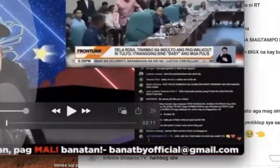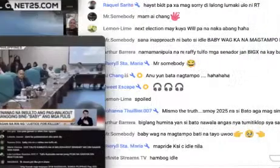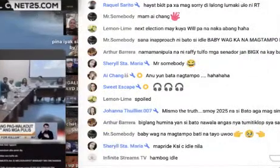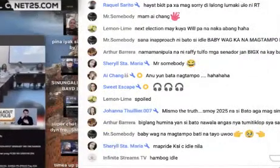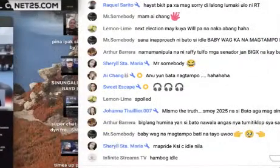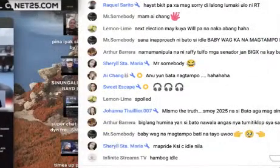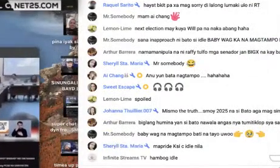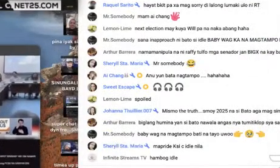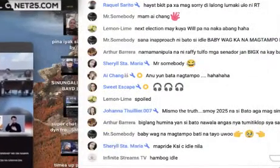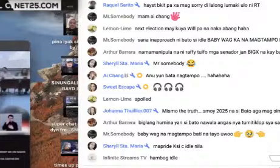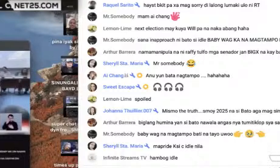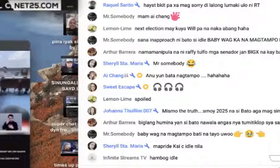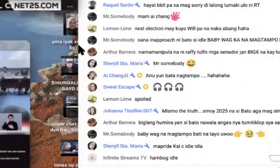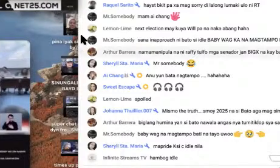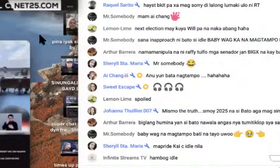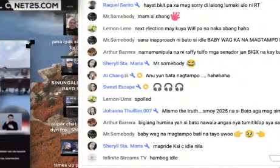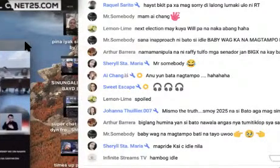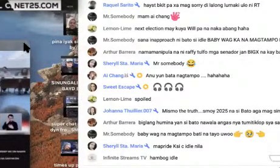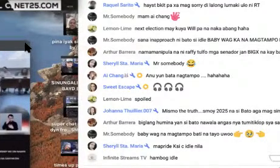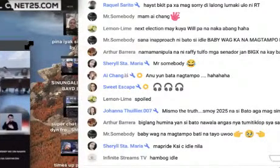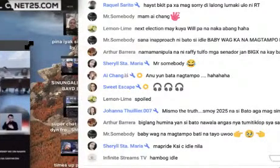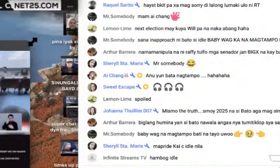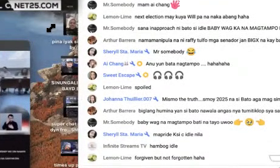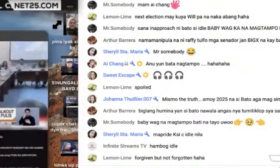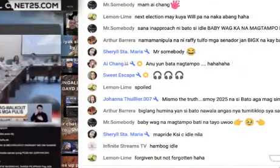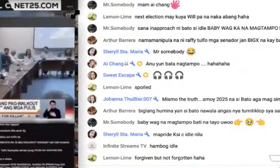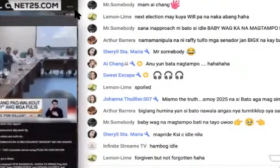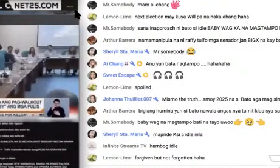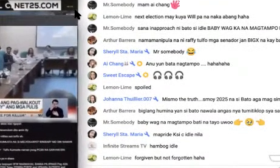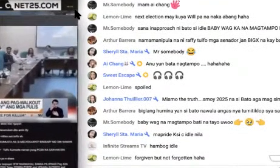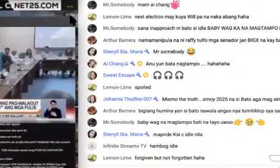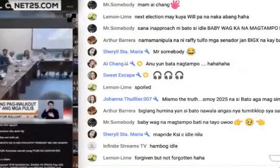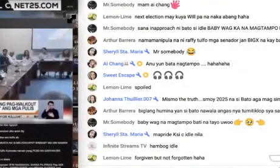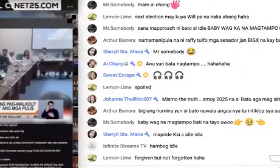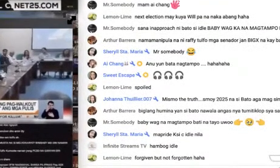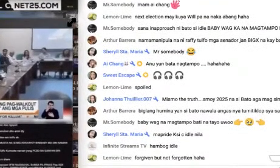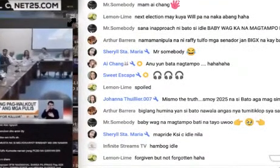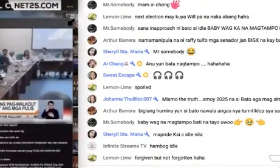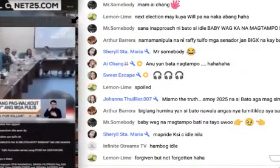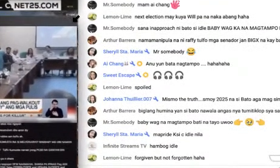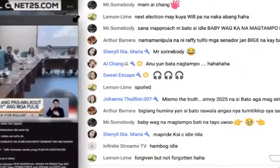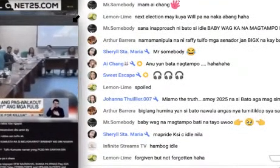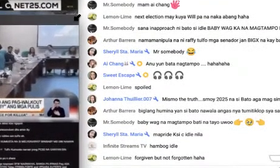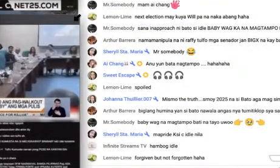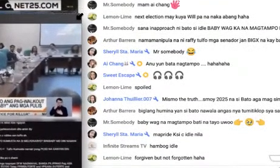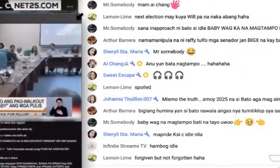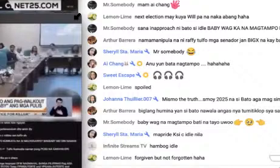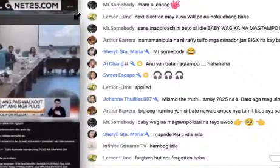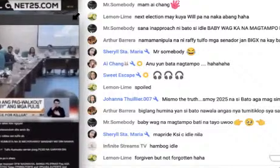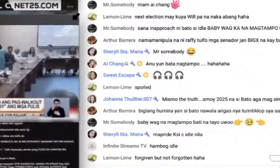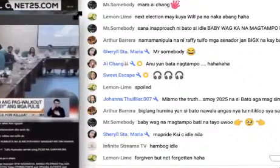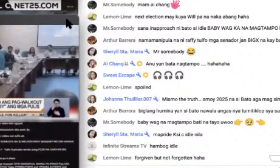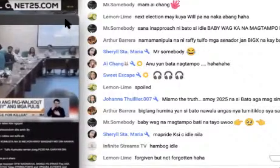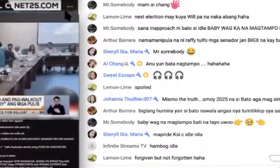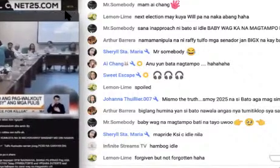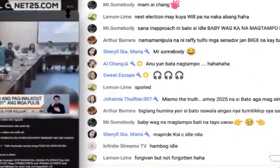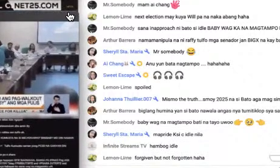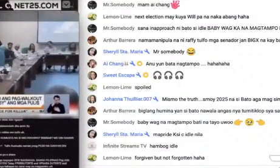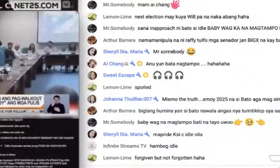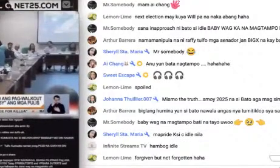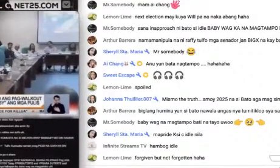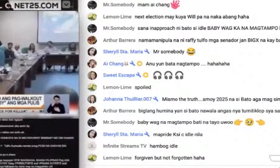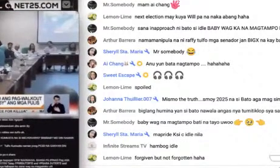nagpasalamat Mat Diyos ko po ang tibay talaga ni Idel taas kamay pati paa